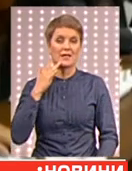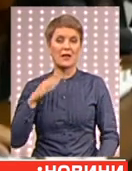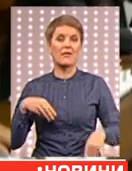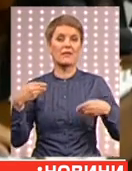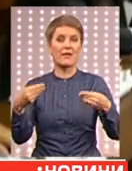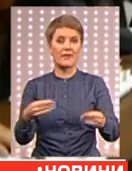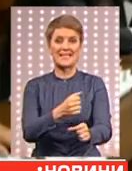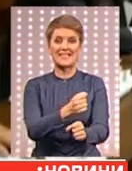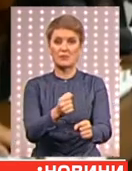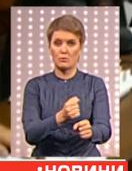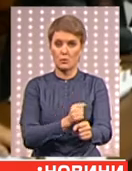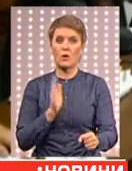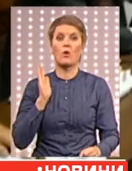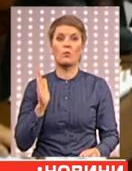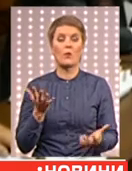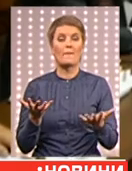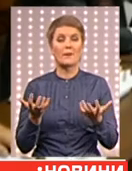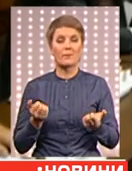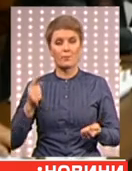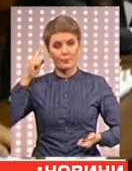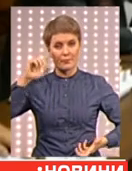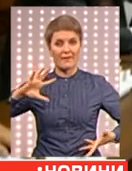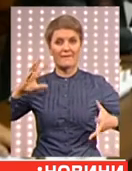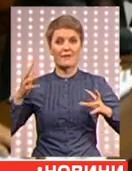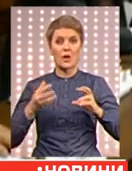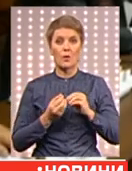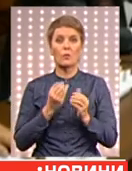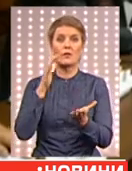зброї буде прийматися, виходячи із цілей Сполучених Штатів у цьому питанні.